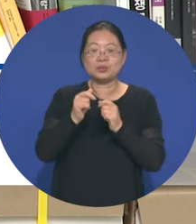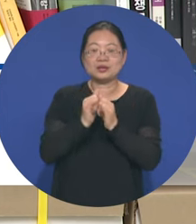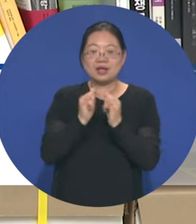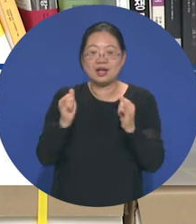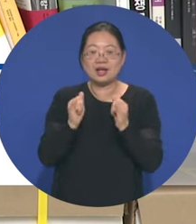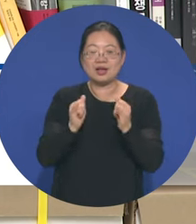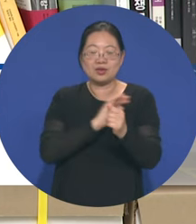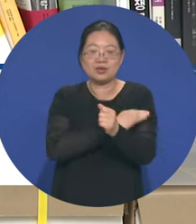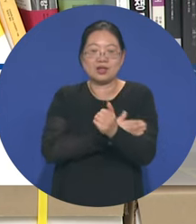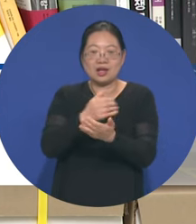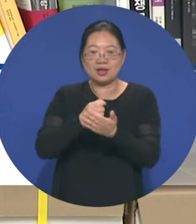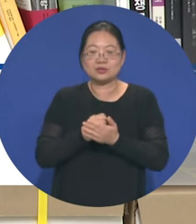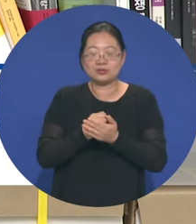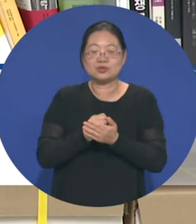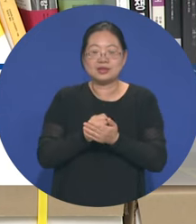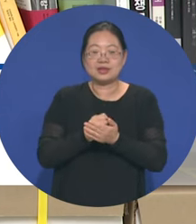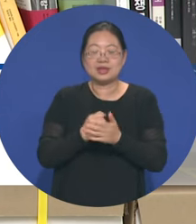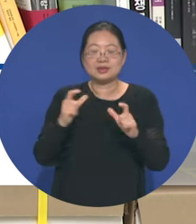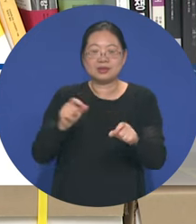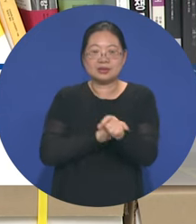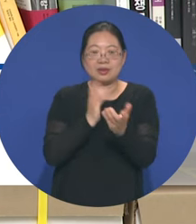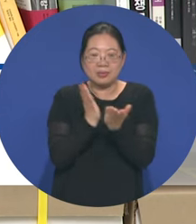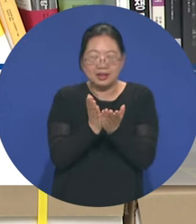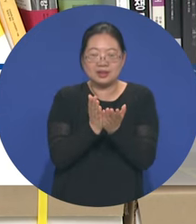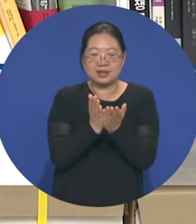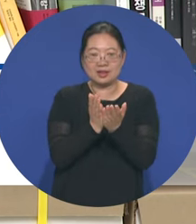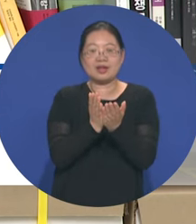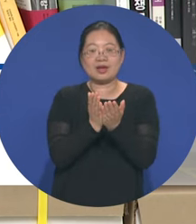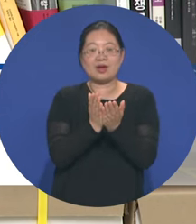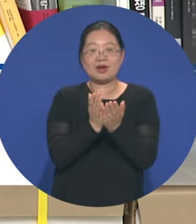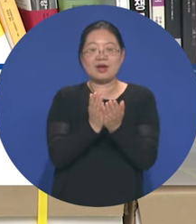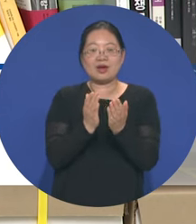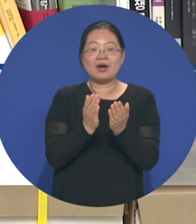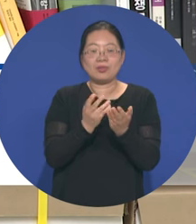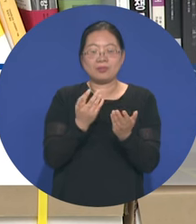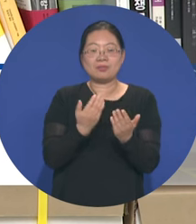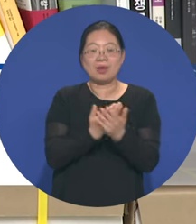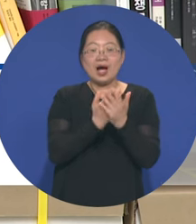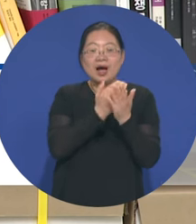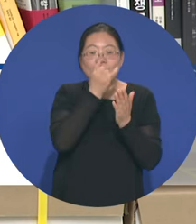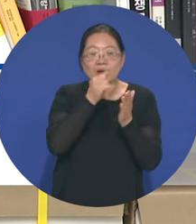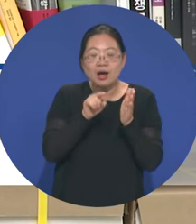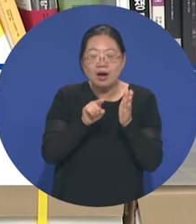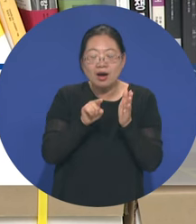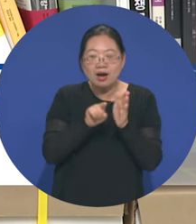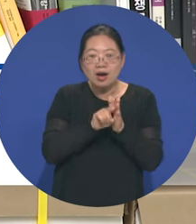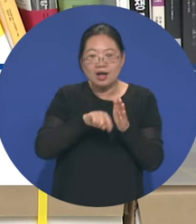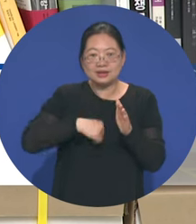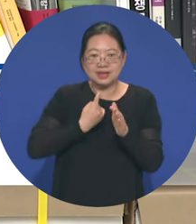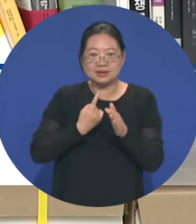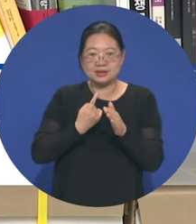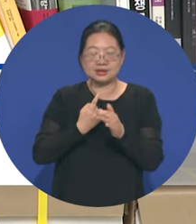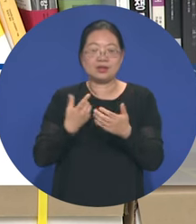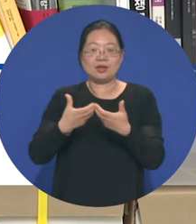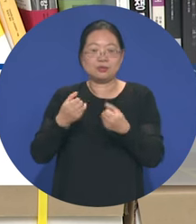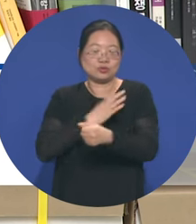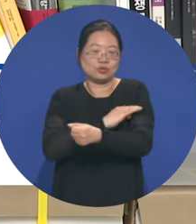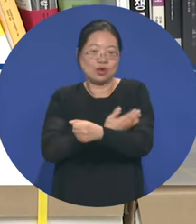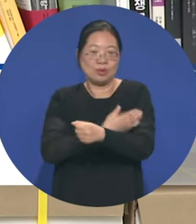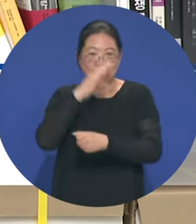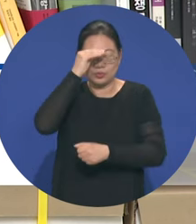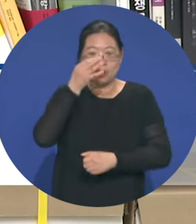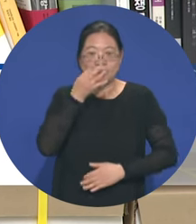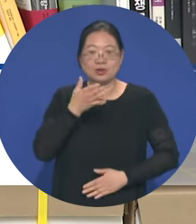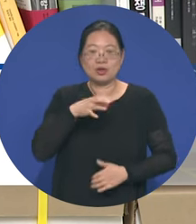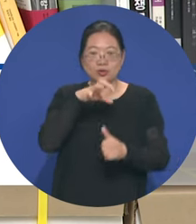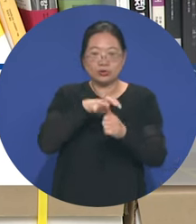지역의 특성에 맞게 할 수 있어서 지역의 발전을 스스로 할 수 있는 그런 자치분권이 모델이 되는 겁니다. 규제를 해소할